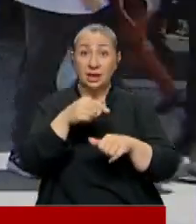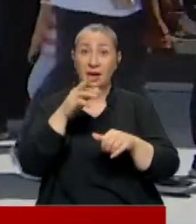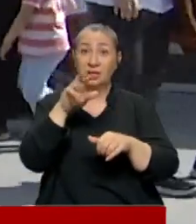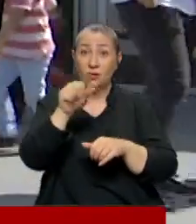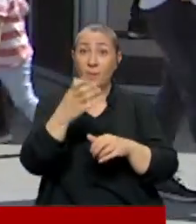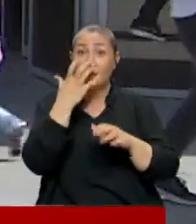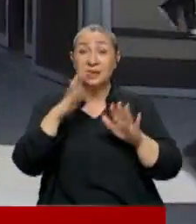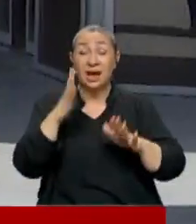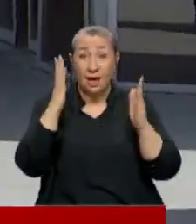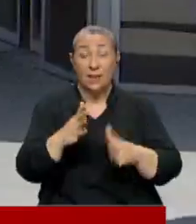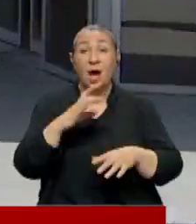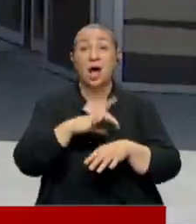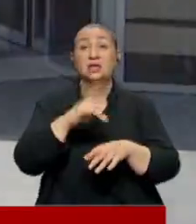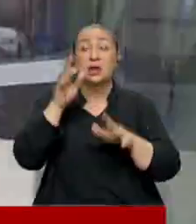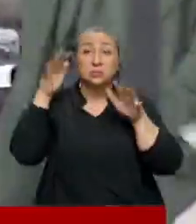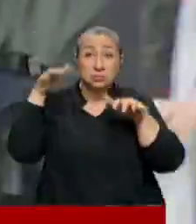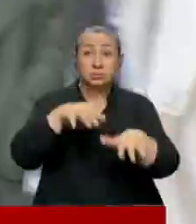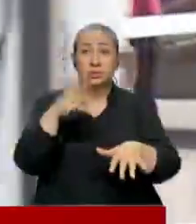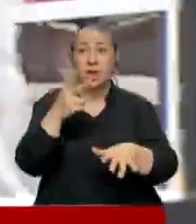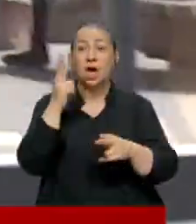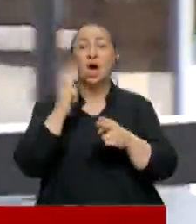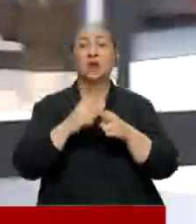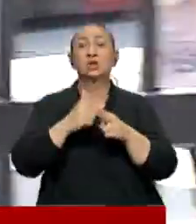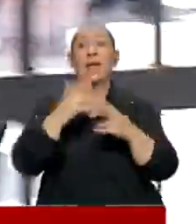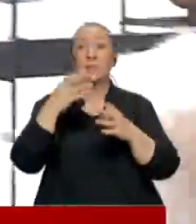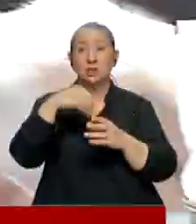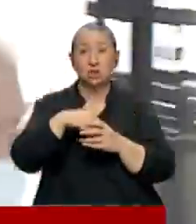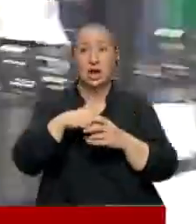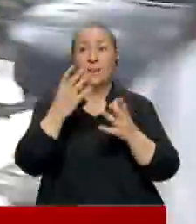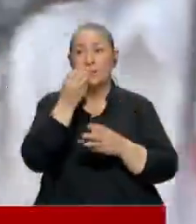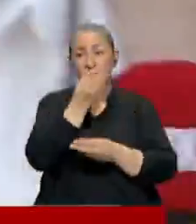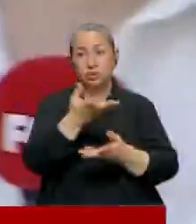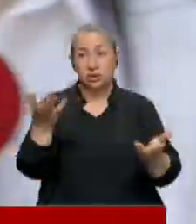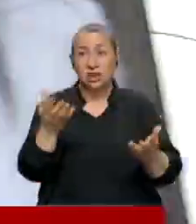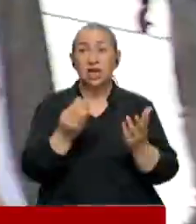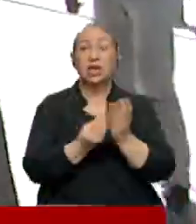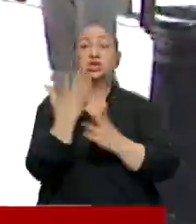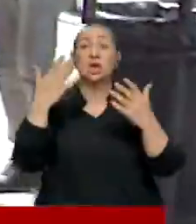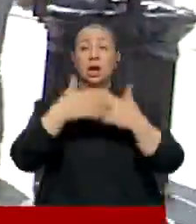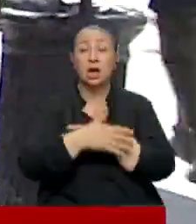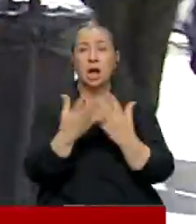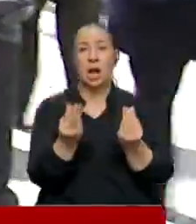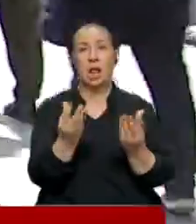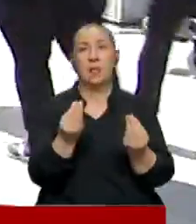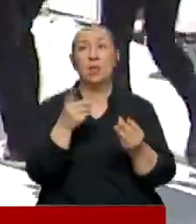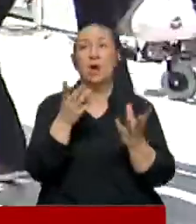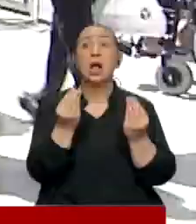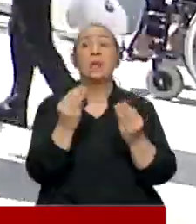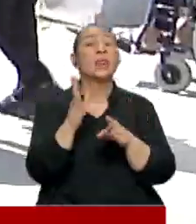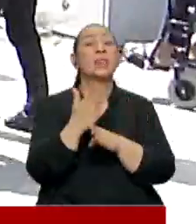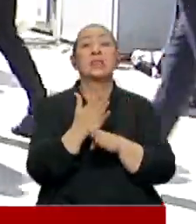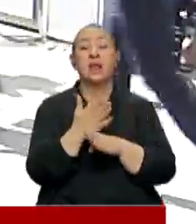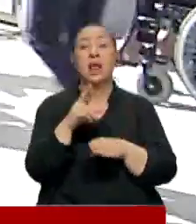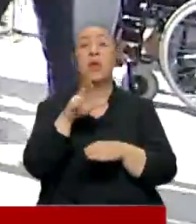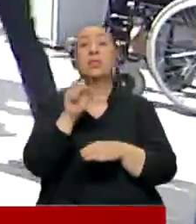bekleyişlerini rağmen hastanelerde de yoğunluk var Acilen hem içi hem de bahçesi gece gündüz kalabalık bu kalabalığın